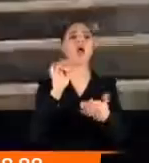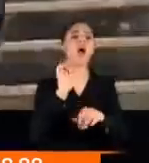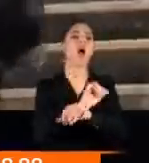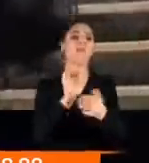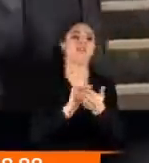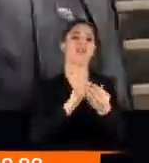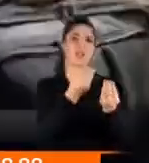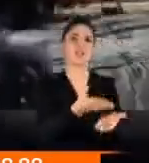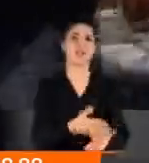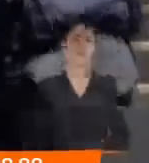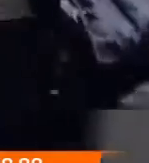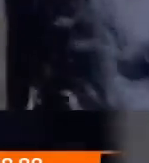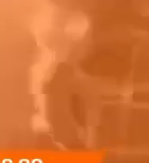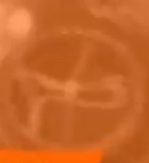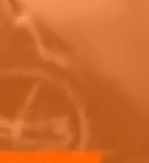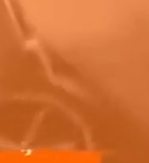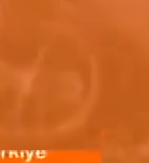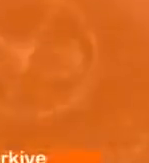cezalandırıldı.